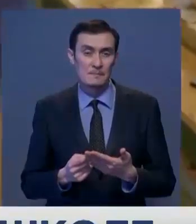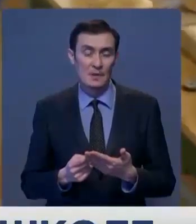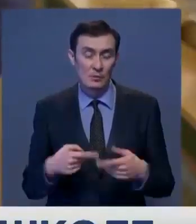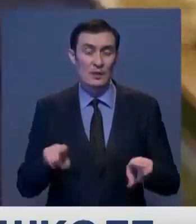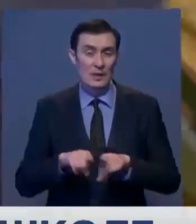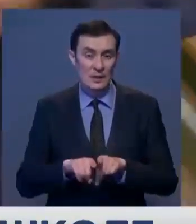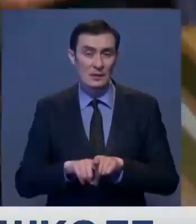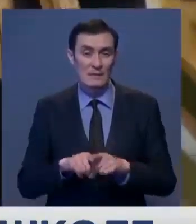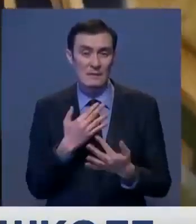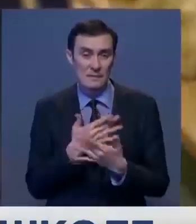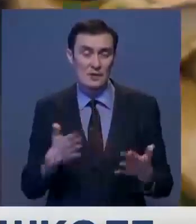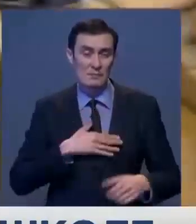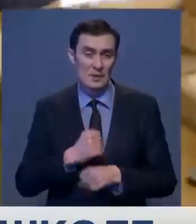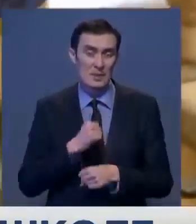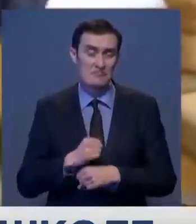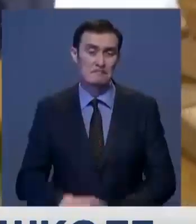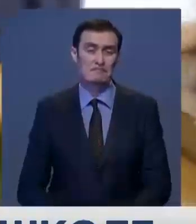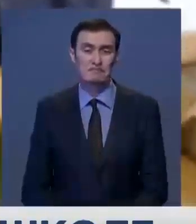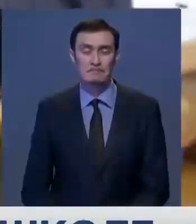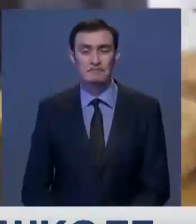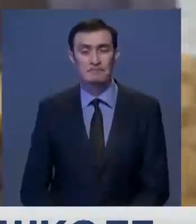Вот такие вещи.